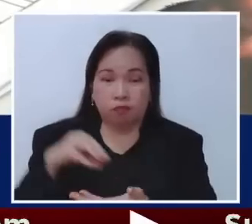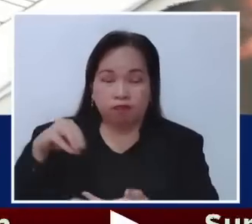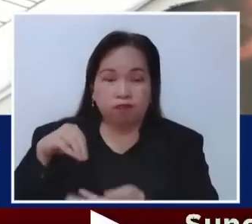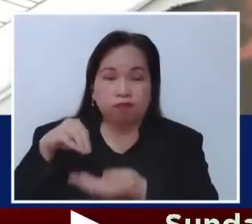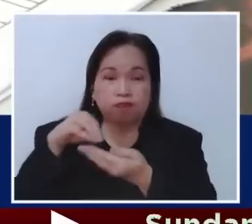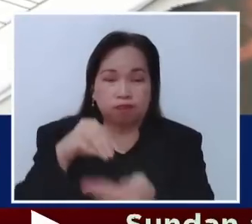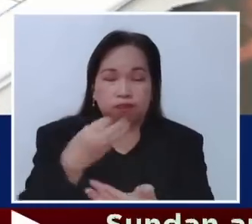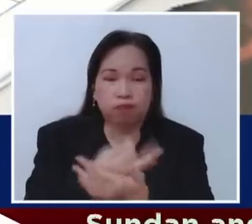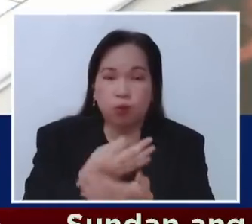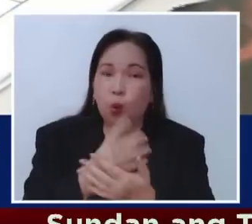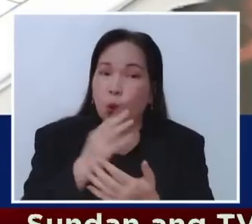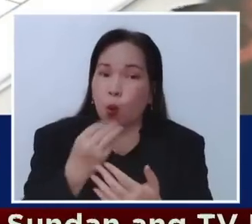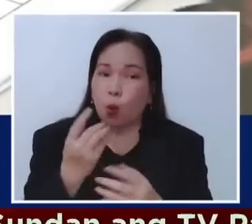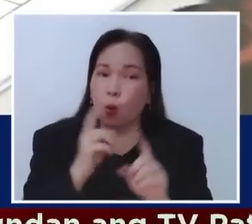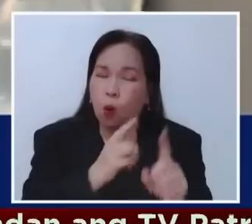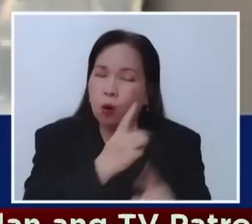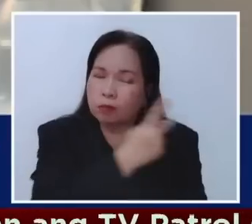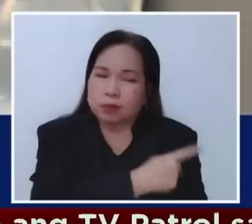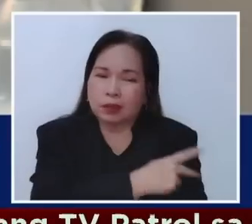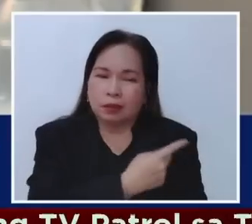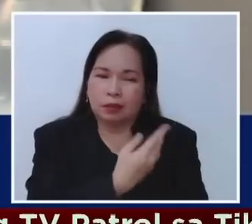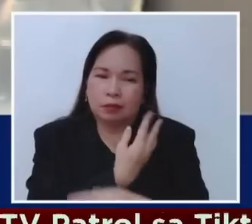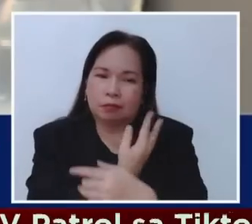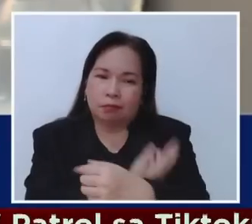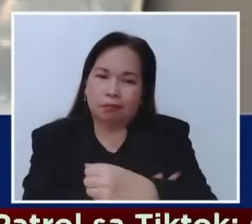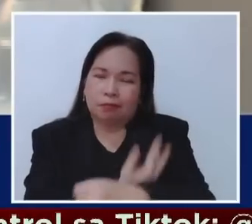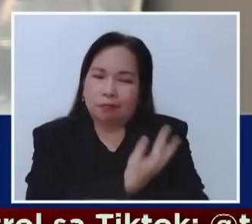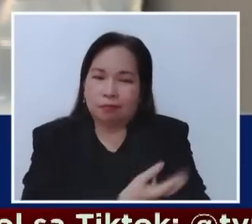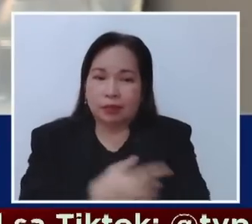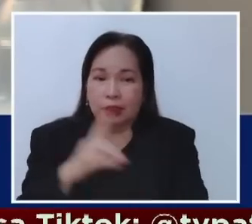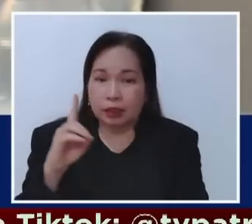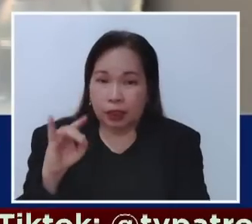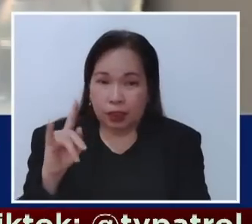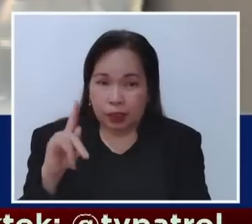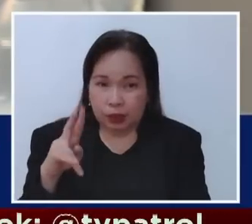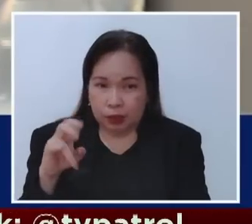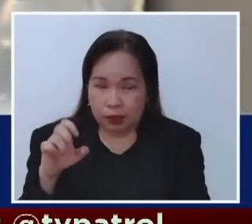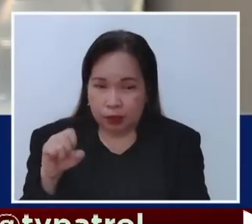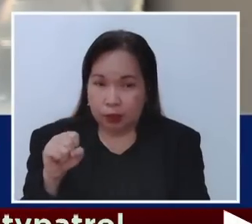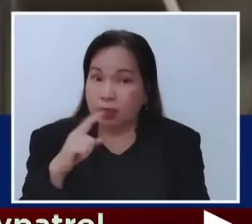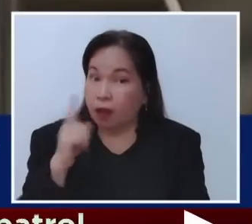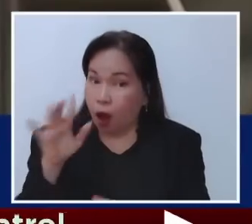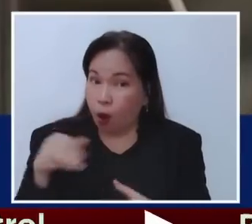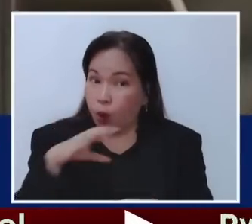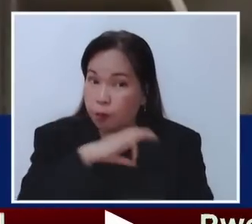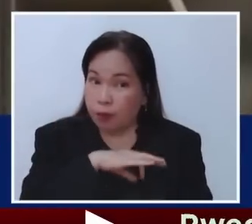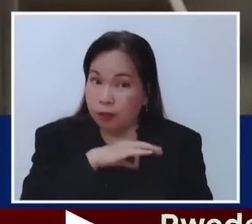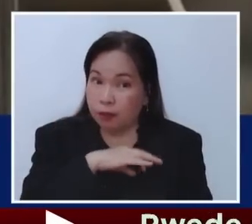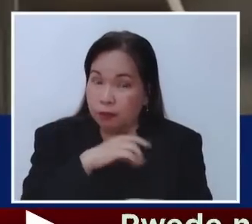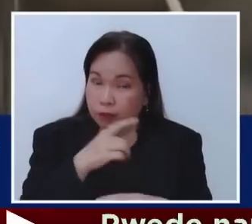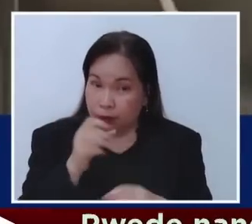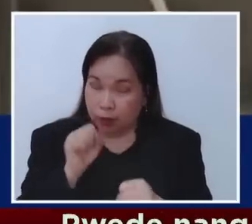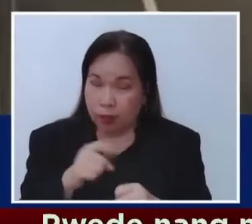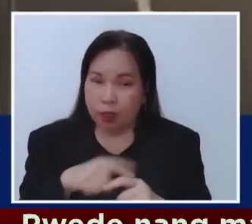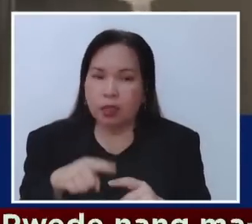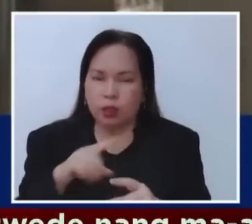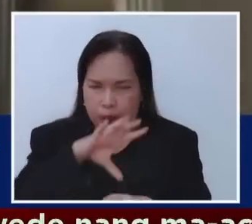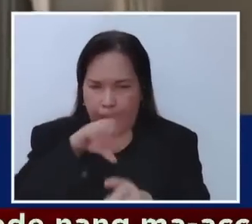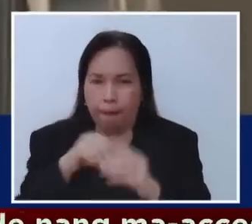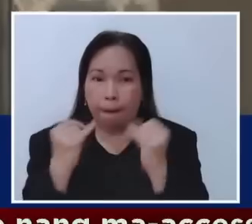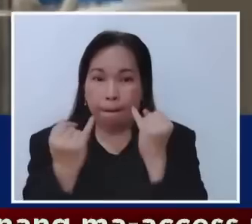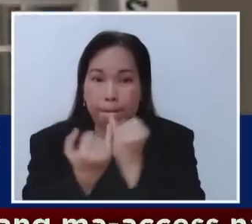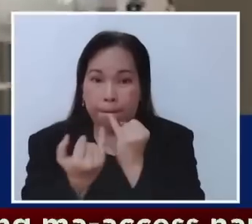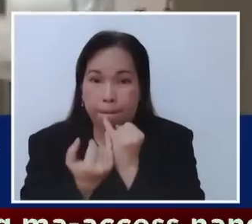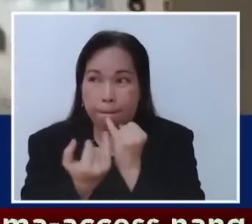hemodialysis patients. Para po makakuha ng nasabing benepisyo, kailangan ay kabilang sa PhilHealth Dialysis Database ang